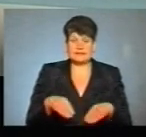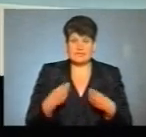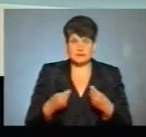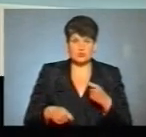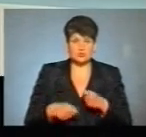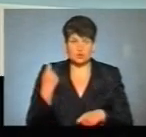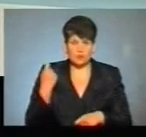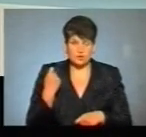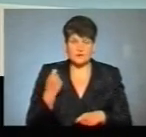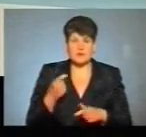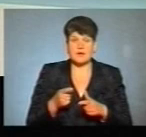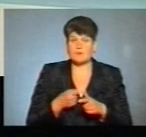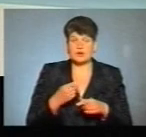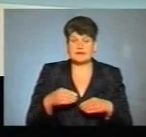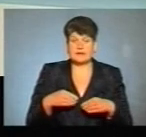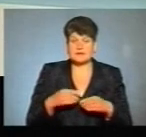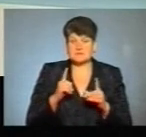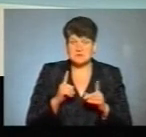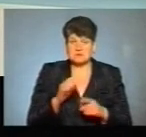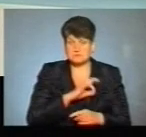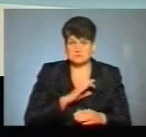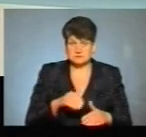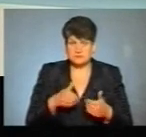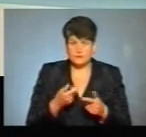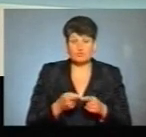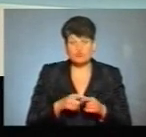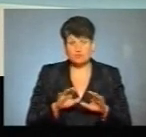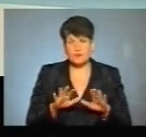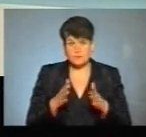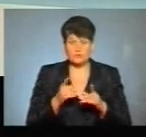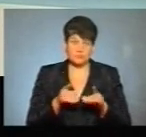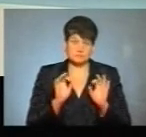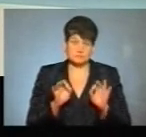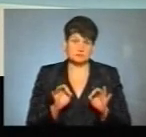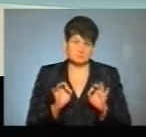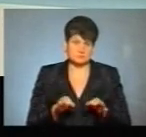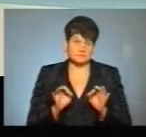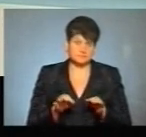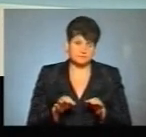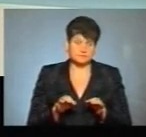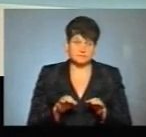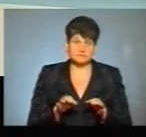шкоди, або не принесе шкоди взагалі, а тільки користь, то в даному випадку воно виправдане, так.